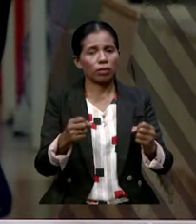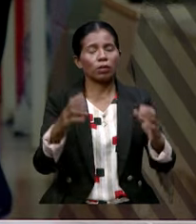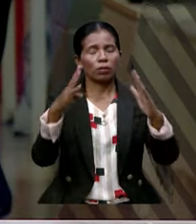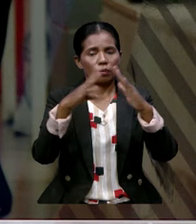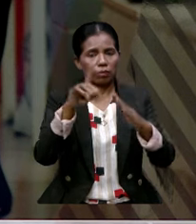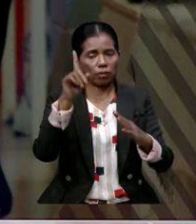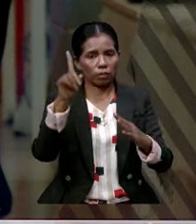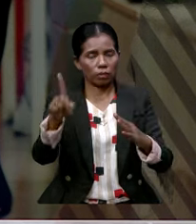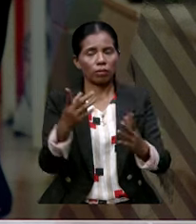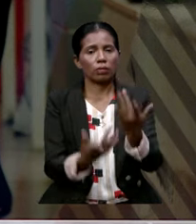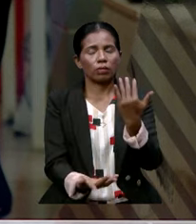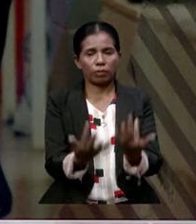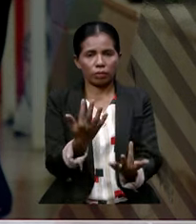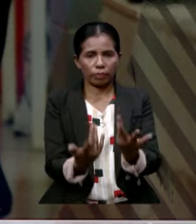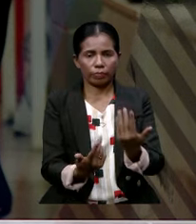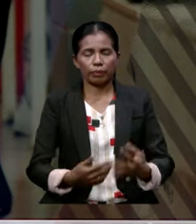reta a sono.